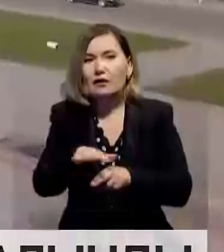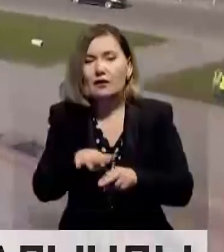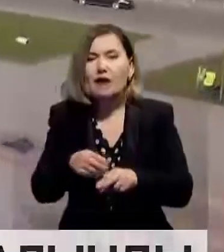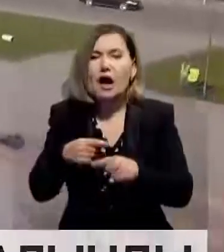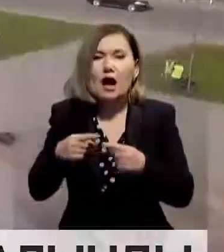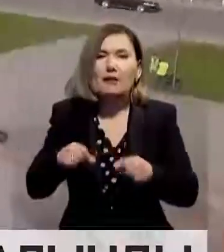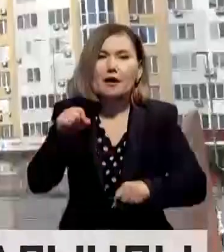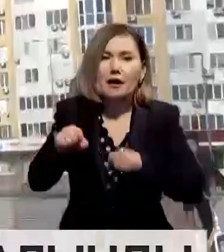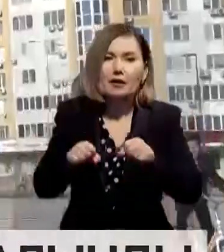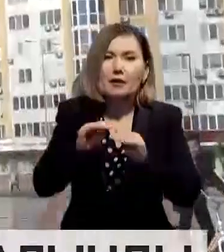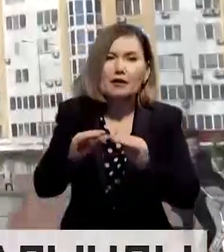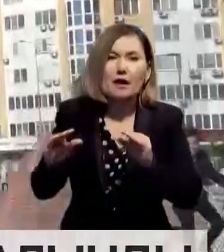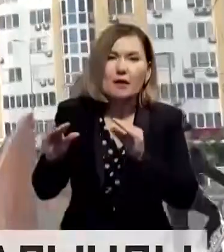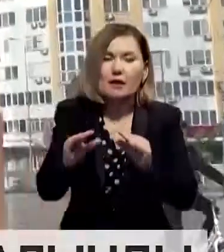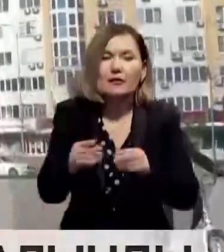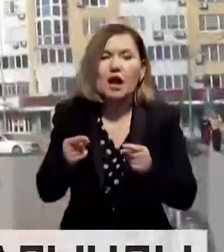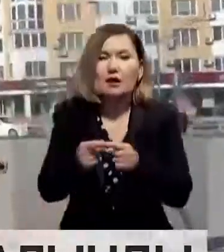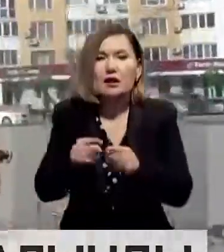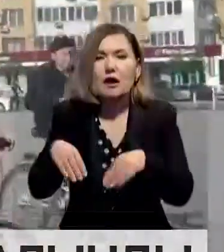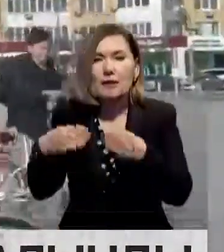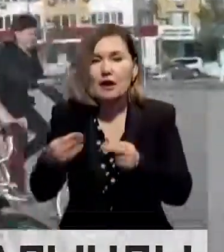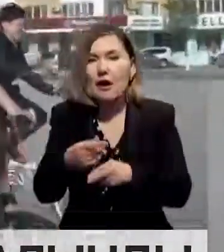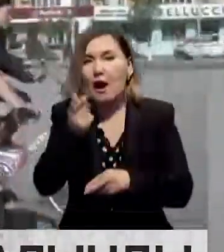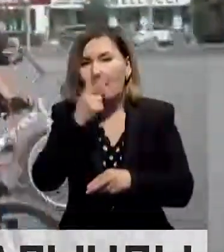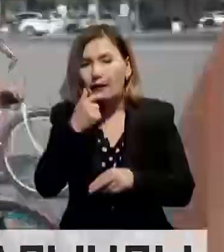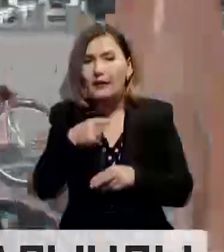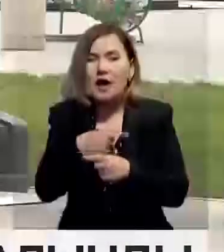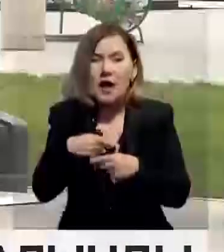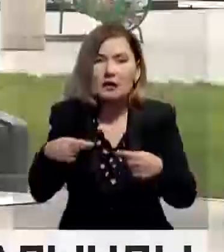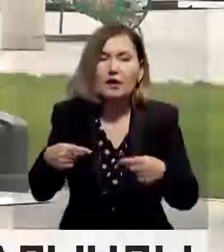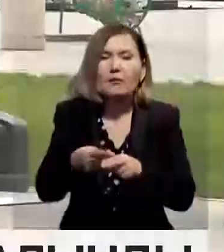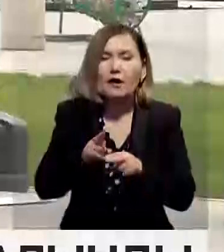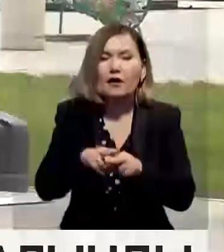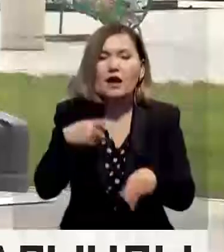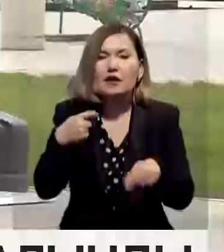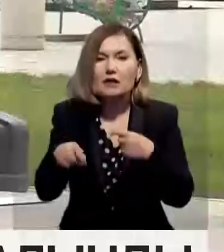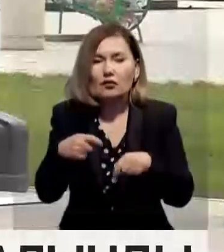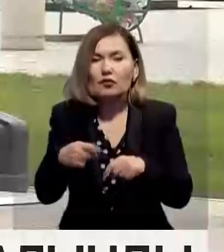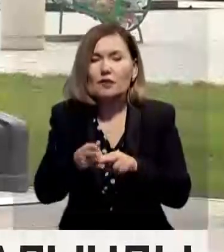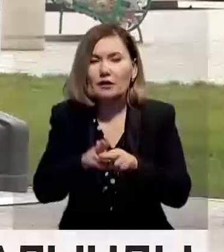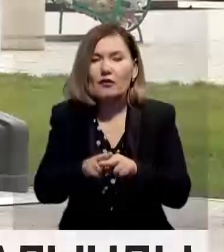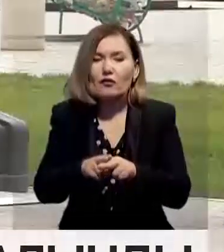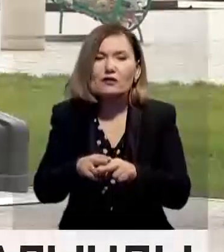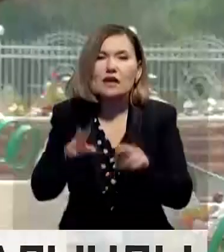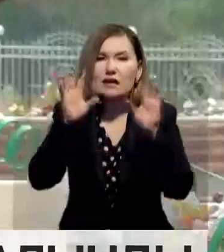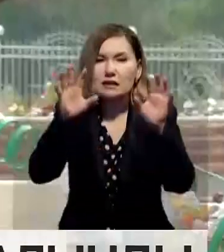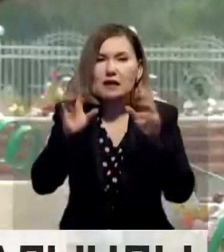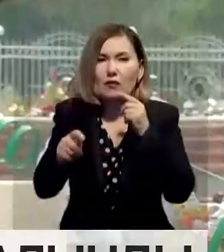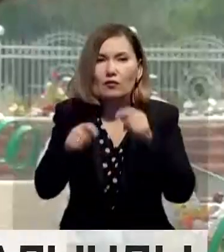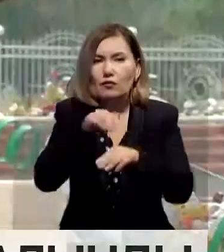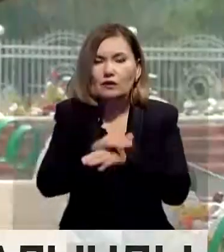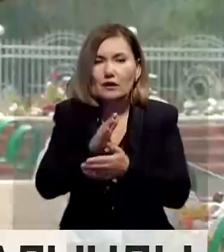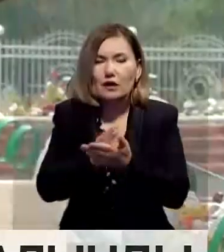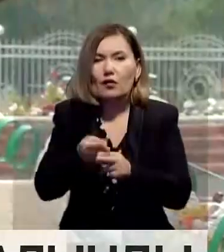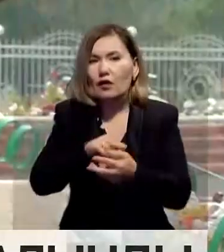батут, велосипед, балалар машинасын жалға беріп, балмұздақ, мақта сатумен заңсыз айналысқан. Қала тұрғындары да орталық алаңның